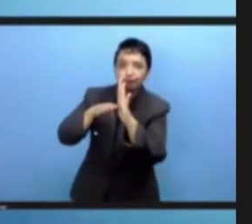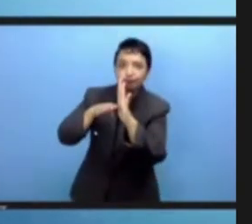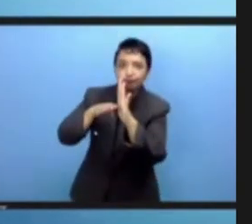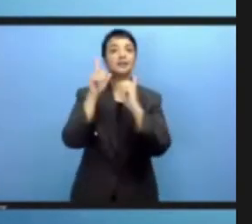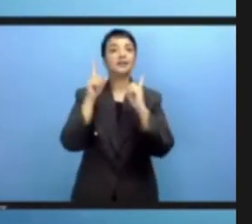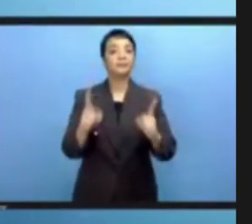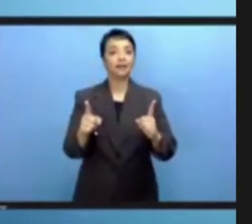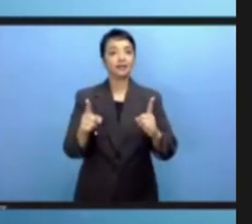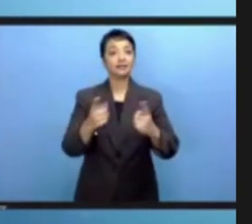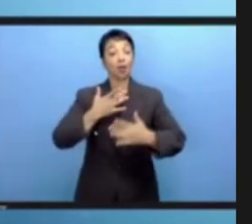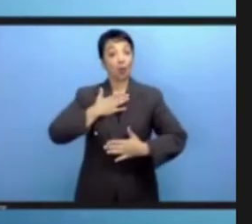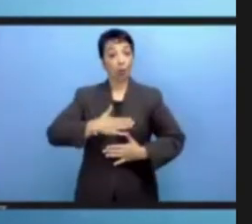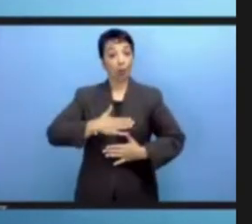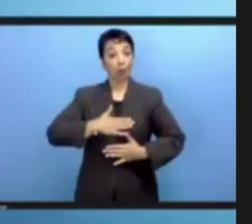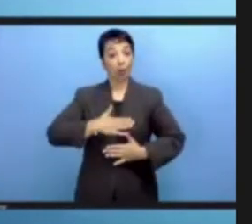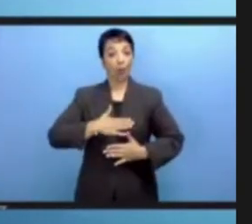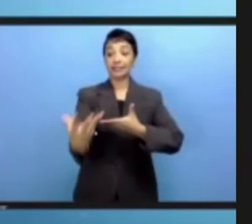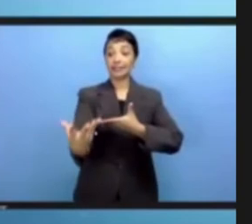prospère,